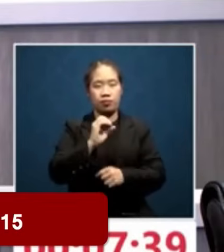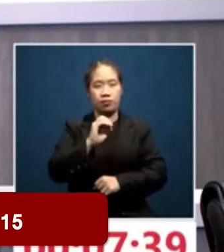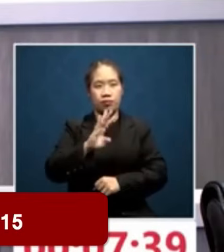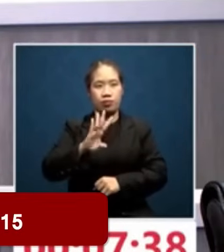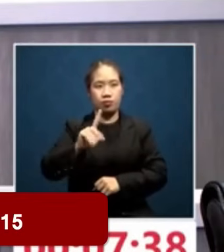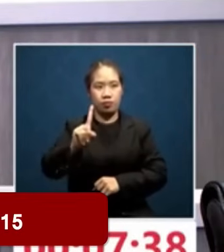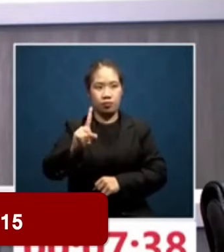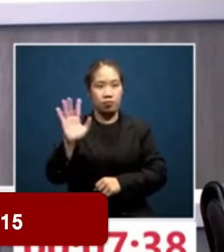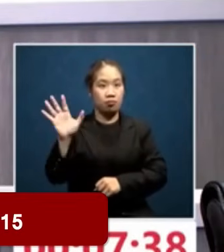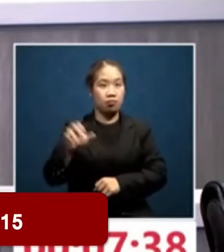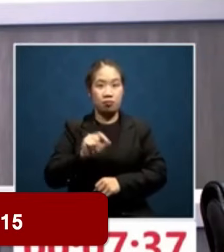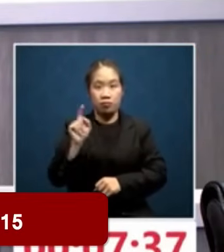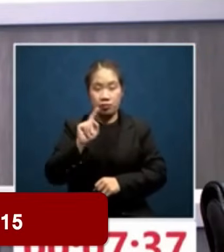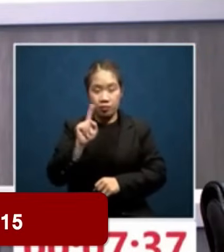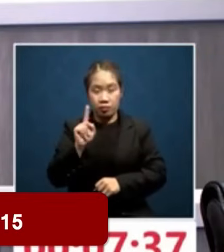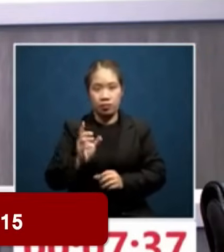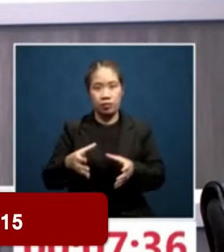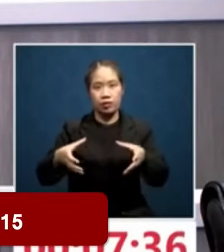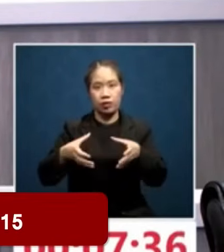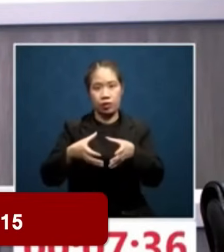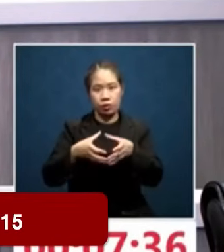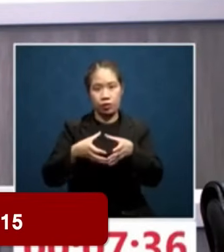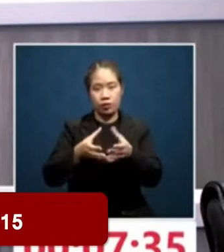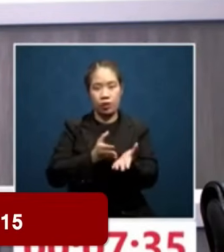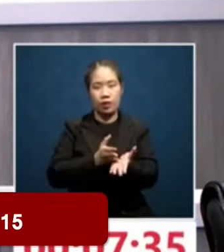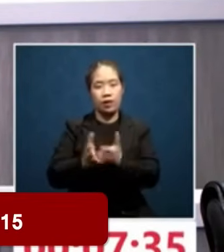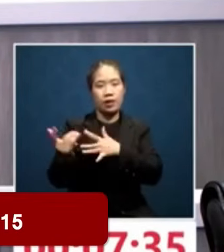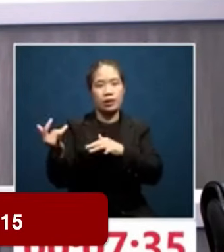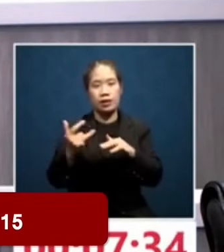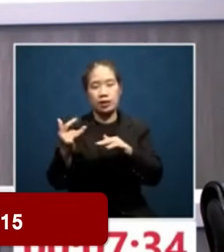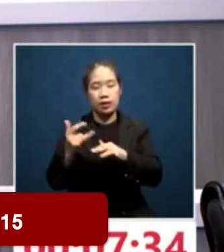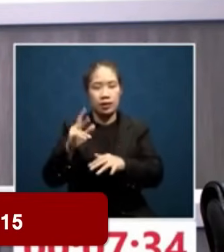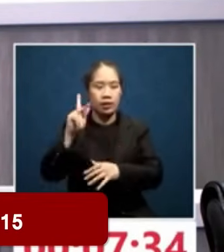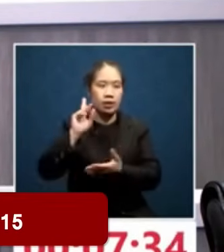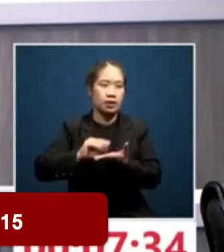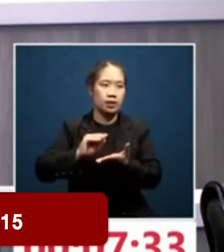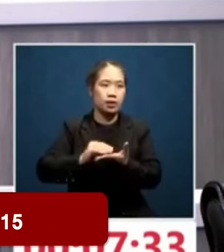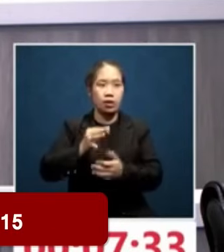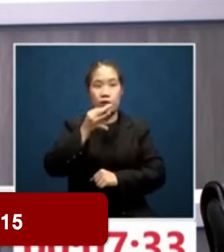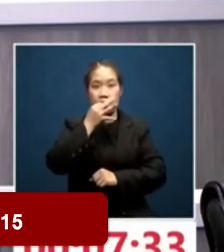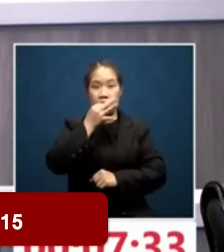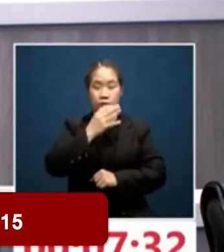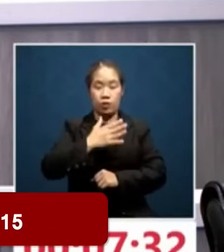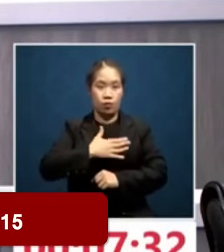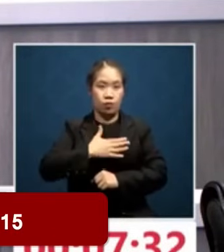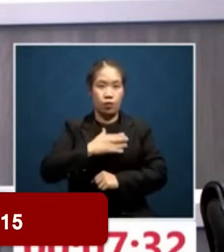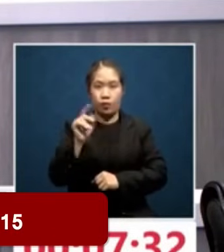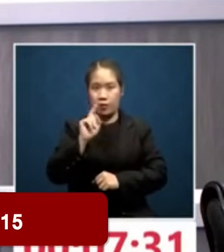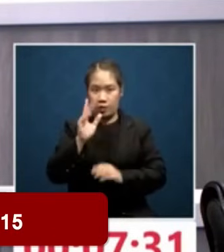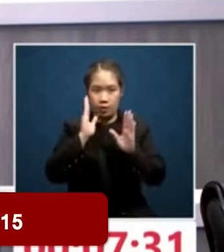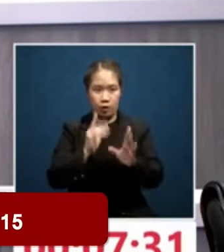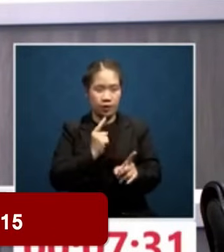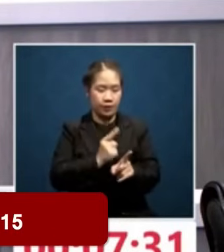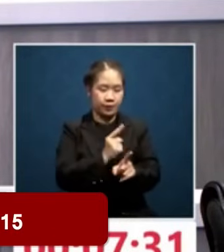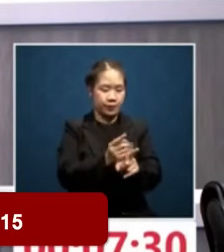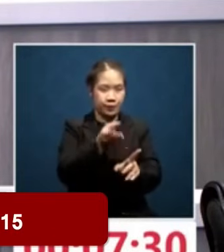ดขึ้นกับปีก่อนๆครับมันเพิ่มขึ้นทุกปีครับนะฮะคดีทุจริตเนี่ยครับ พราะนั้นเนี่ยผมก็สรุปได้ว่า